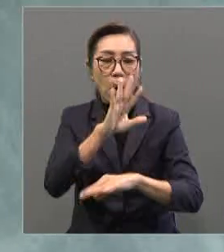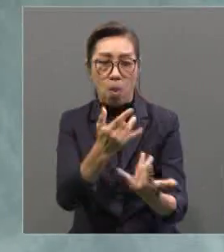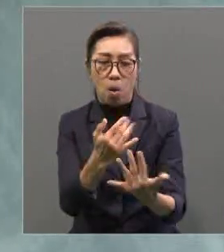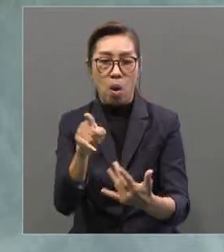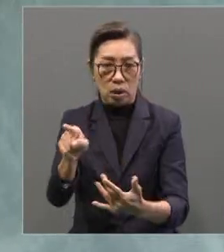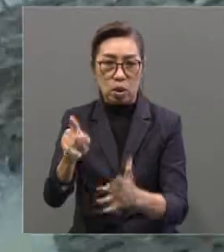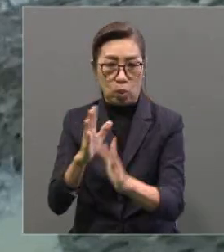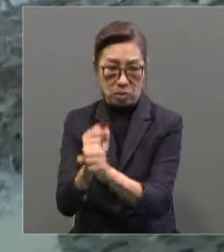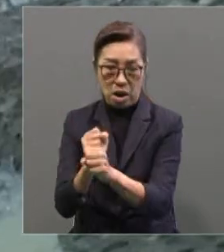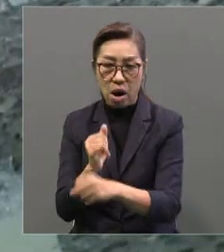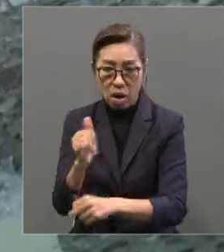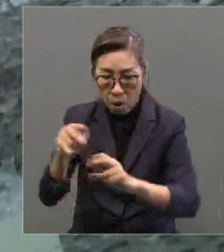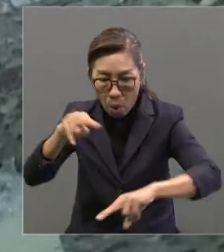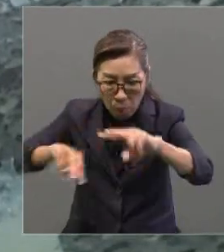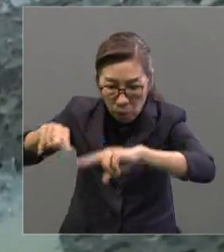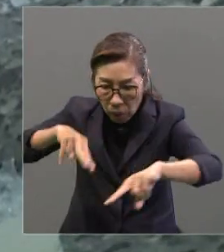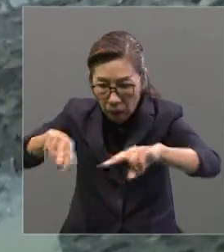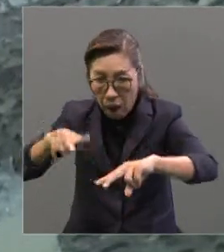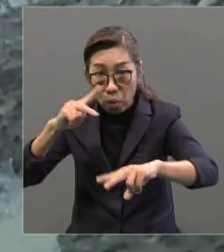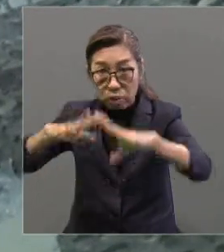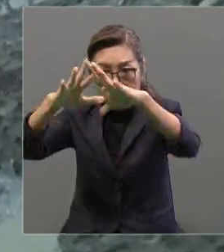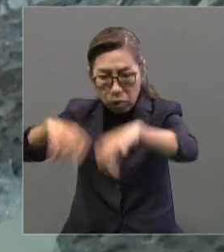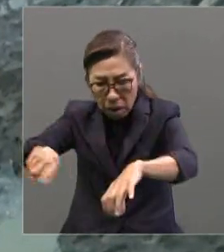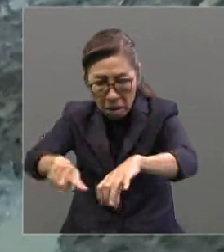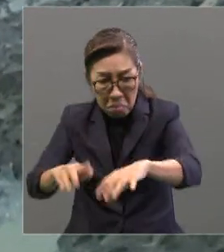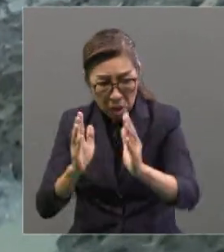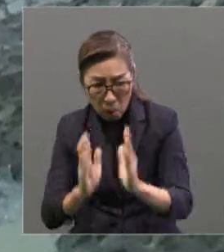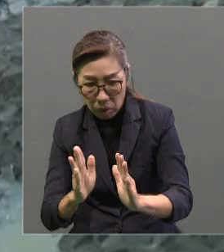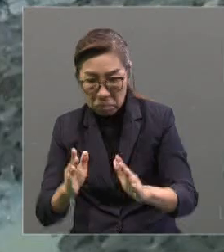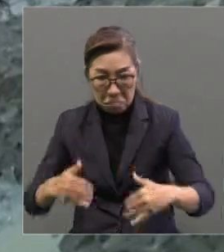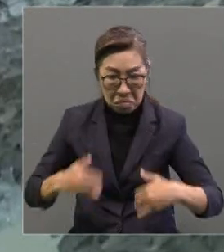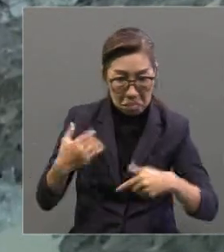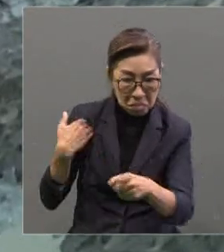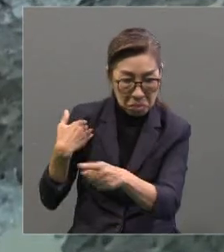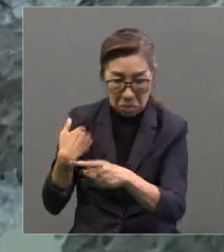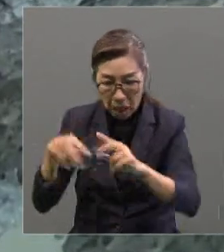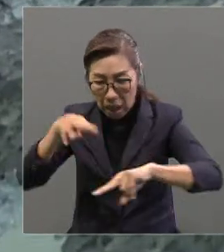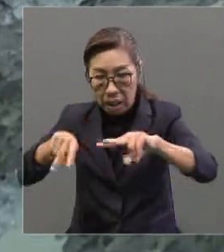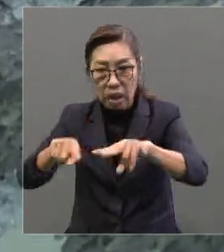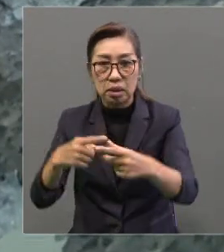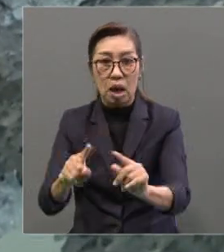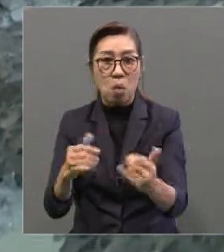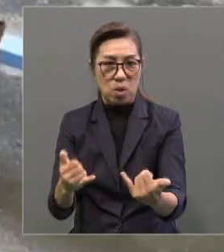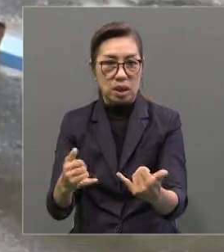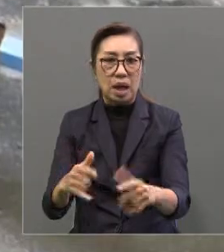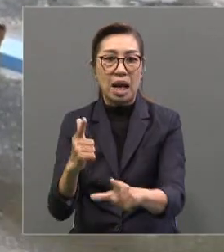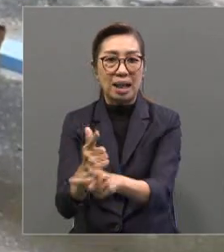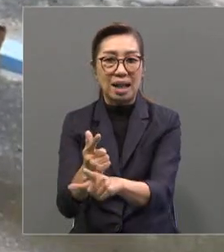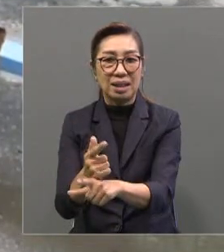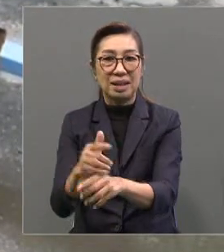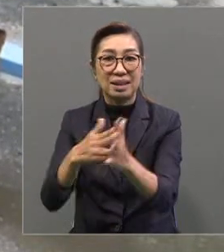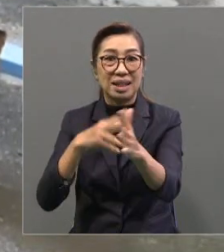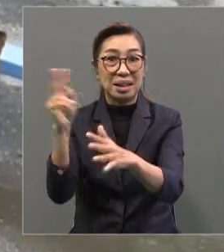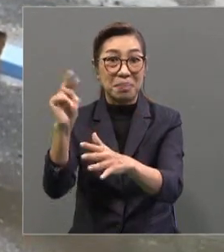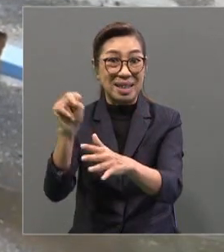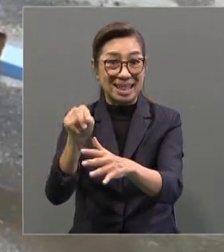ไปตรวจสอบพื้นที่ว่ายังมีคนบาดเจ็บอยู่ใต้ซากหรือไม่วันนี้ค่ะประเด็นที่สำคัญก็คือการที่จะยกโครงเหล็กสีน้ำเงินอย่างที่บอกไปล